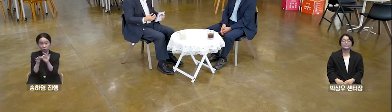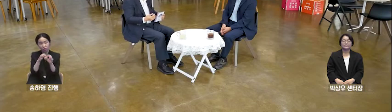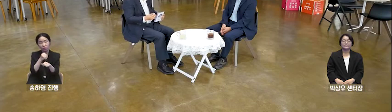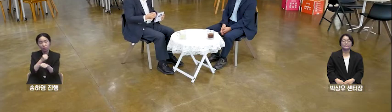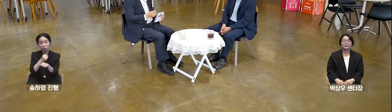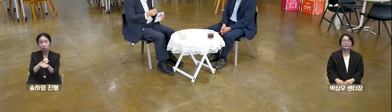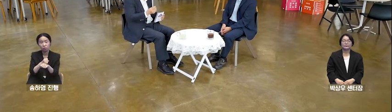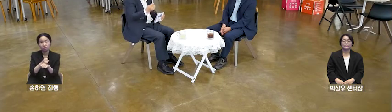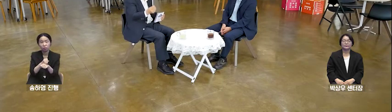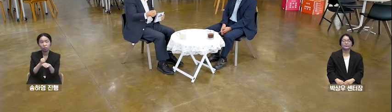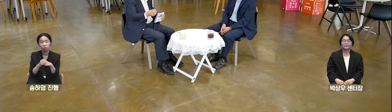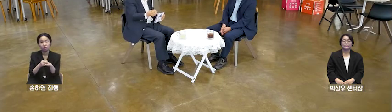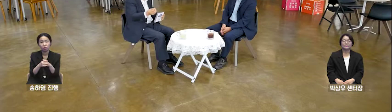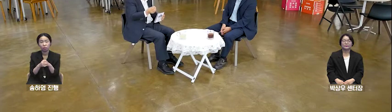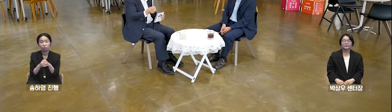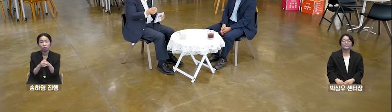이렇게